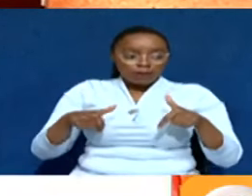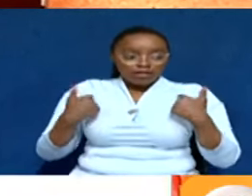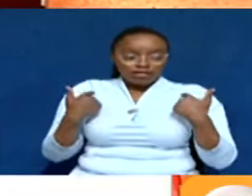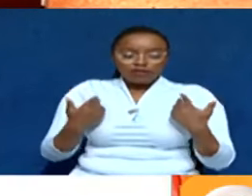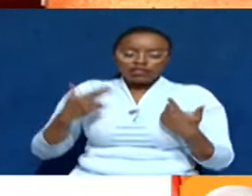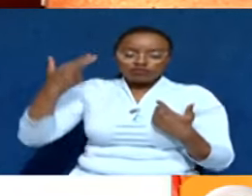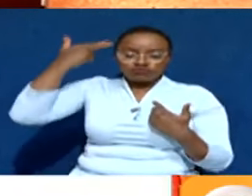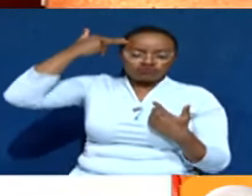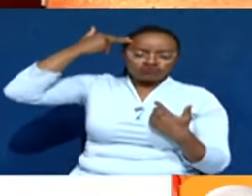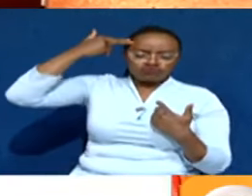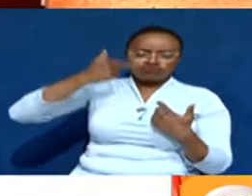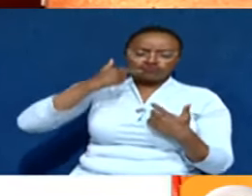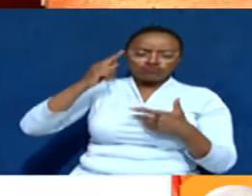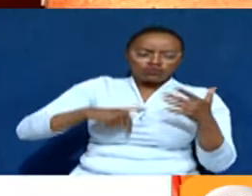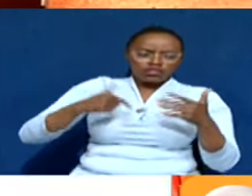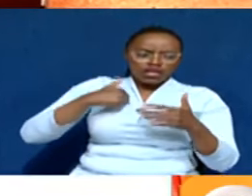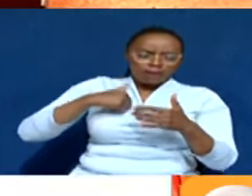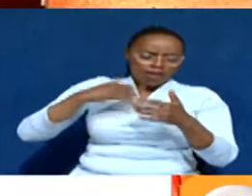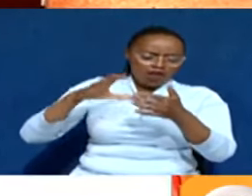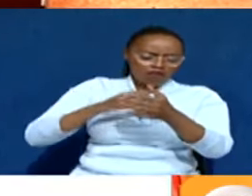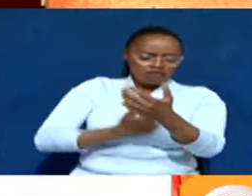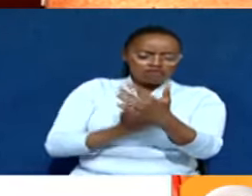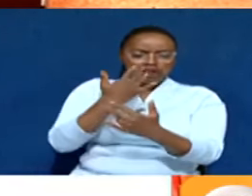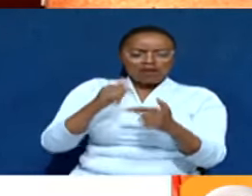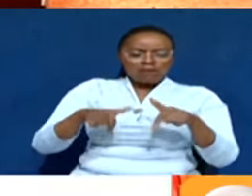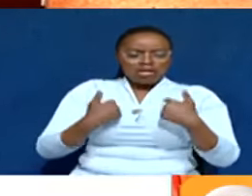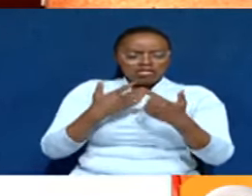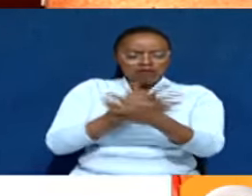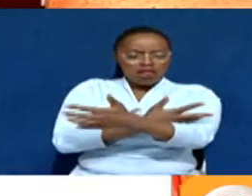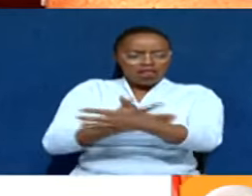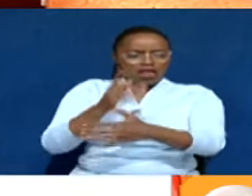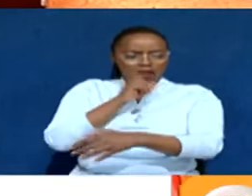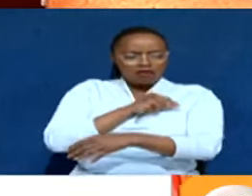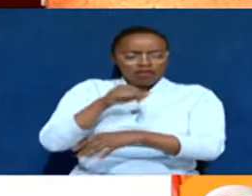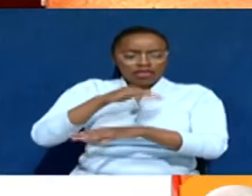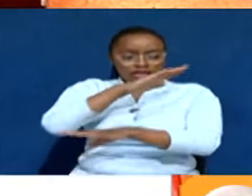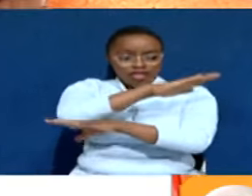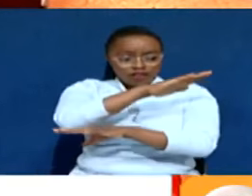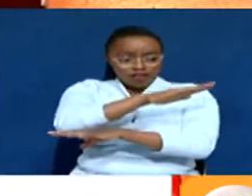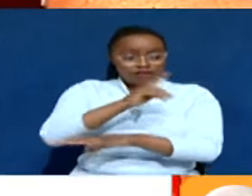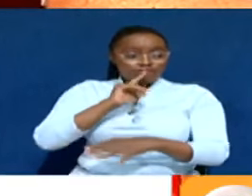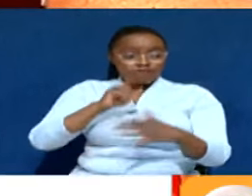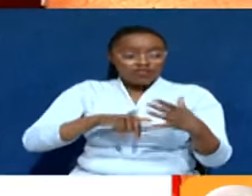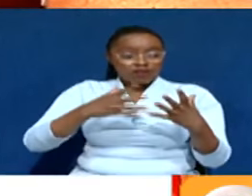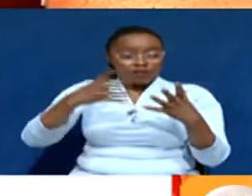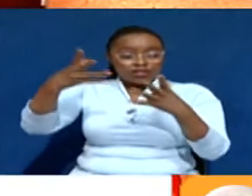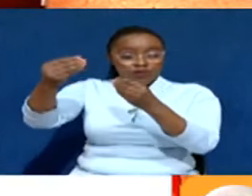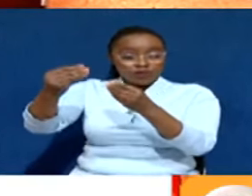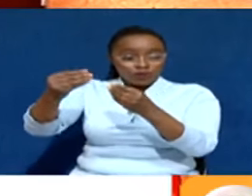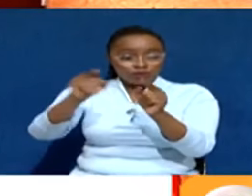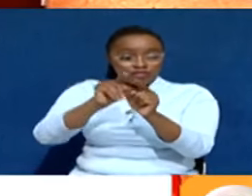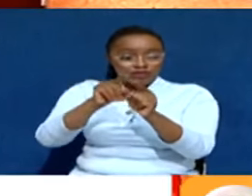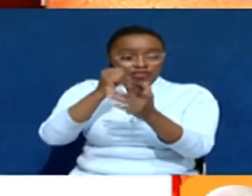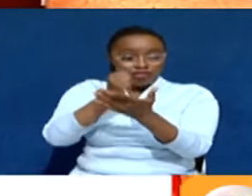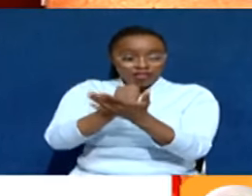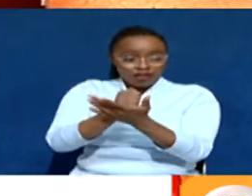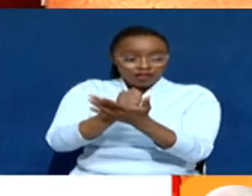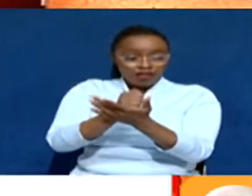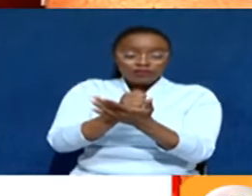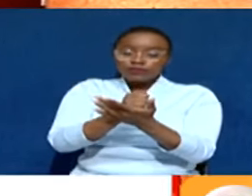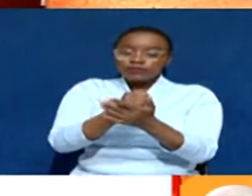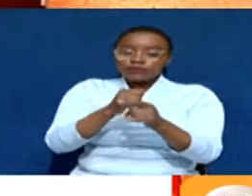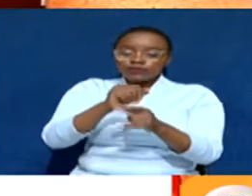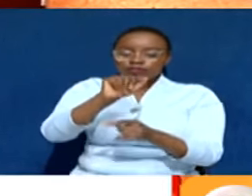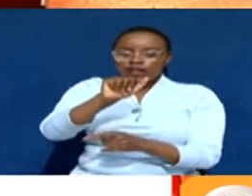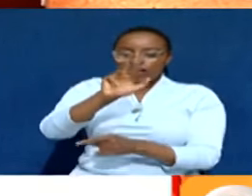gunpoint. Walinforce niseme nimejichoma. So after kusema hivyo, that jioni ikakuwa lazima niende kwa ofisi ya RR.